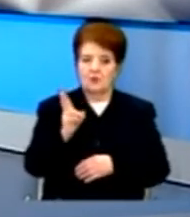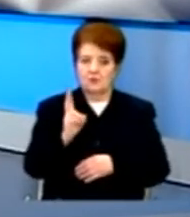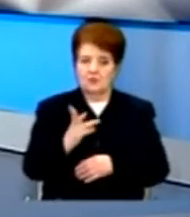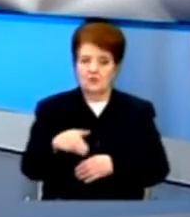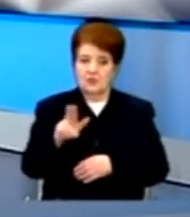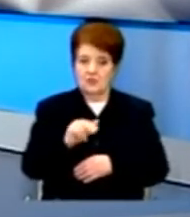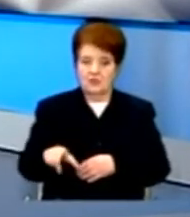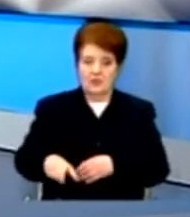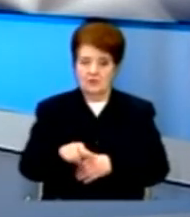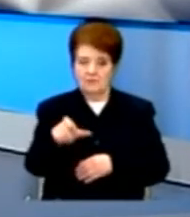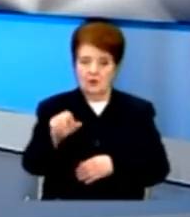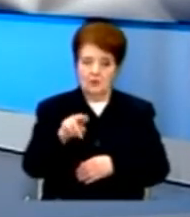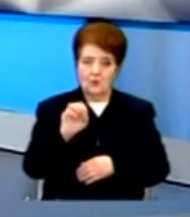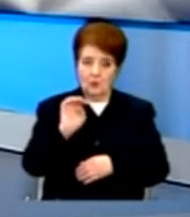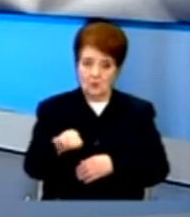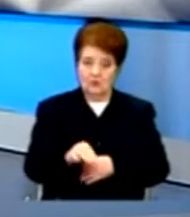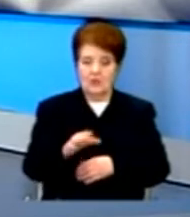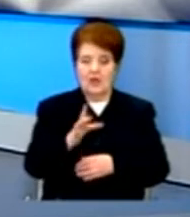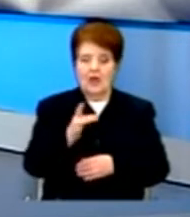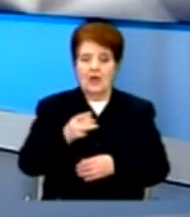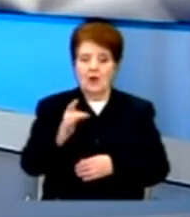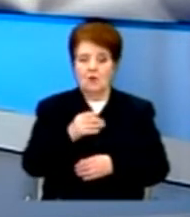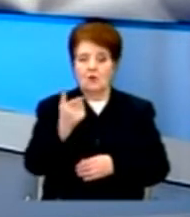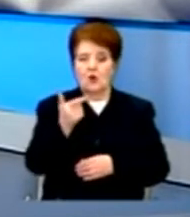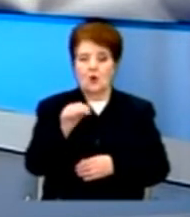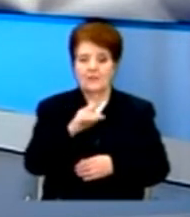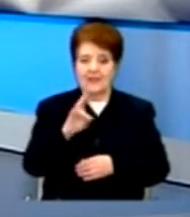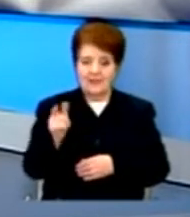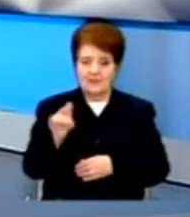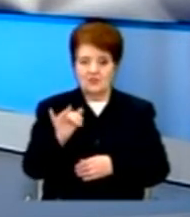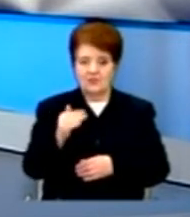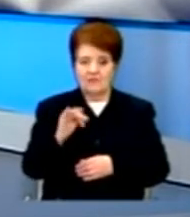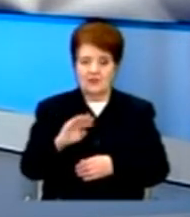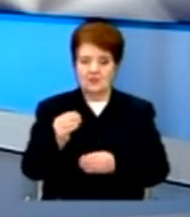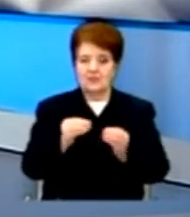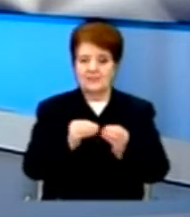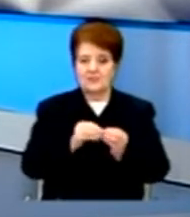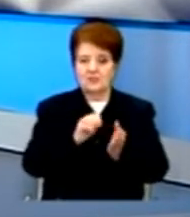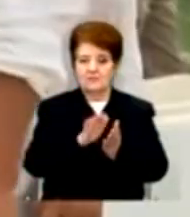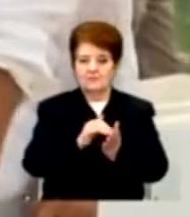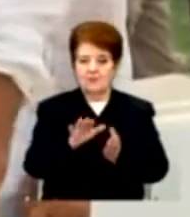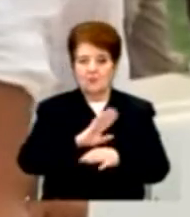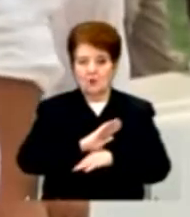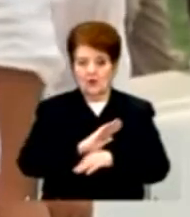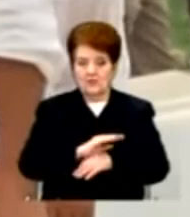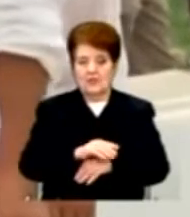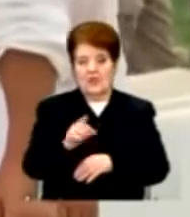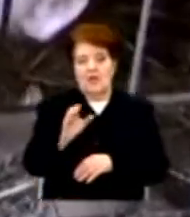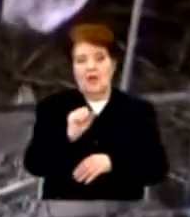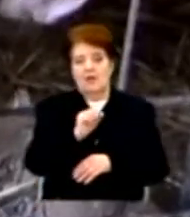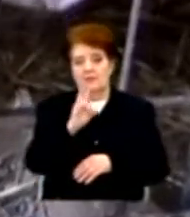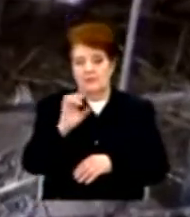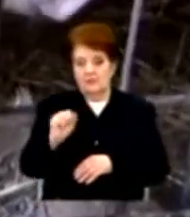decembrie, de-a lungul râului Prut, în vestul raionelor Glodeni și Fălești, au fost găsiți 10 mistreți morți. Potrivit Agenției Naționale pentru